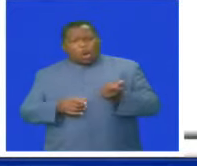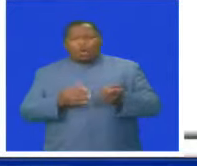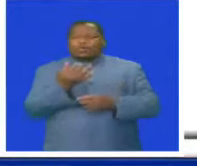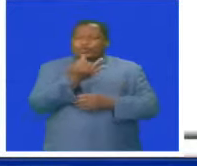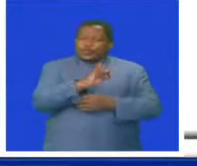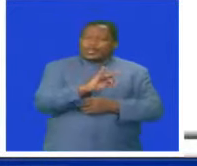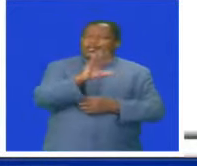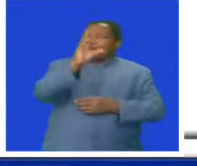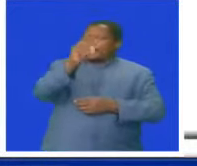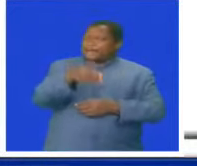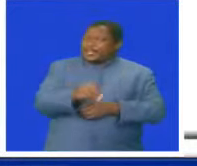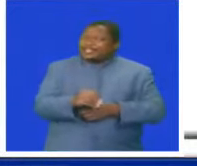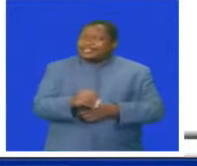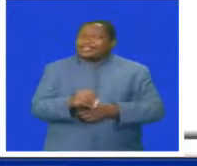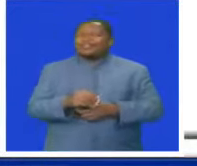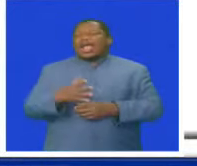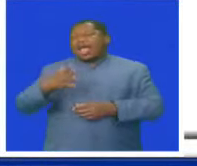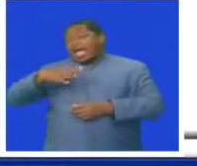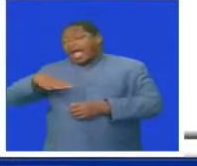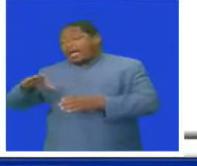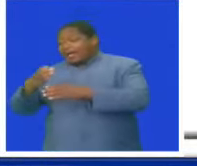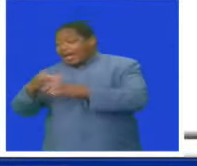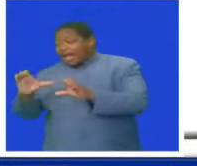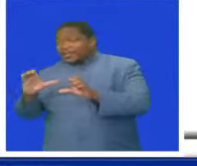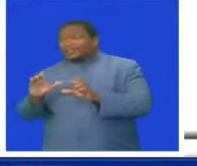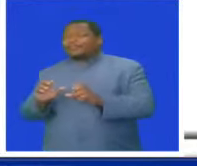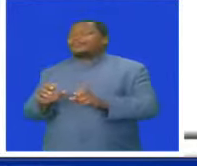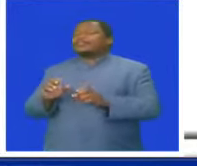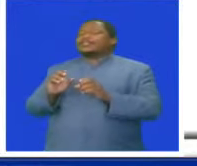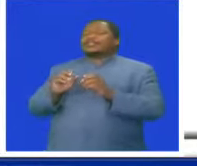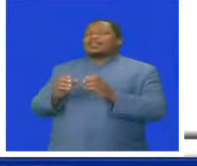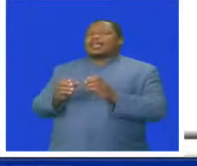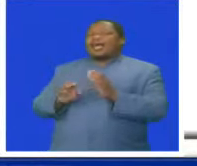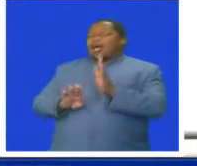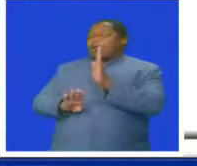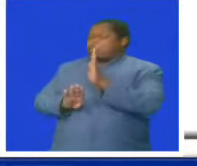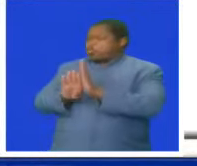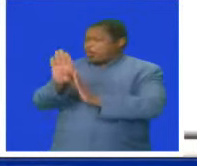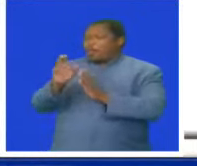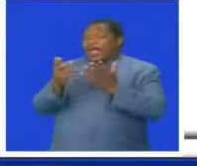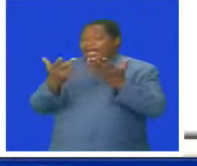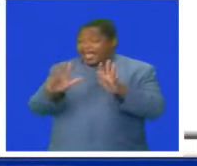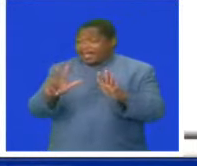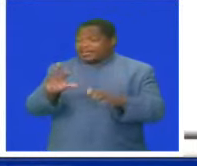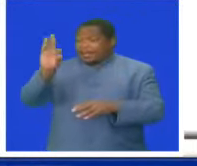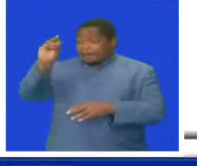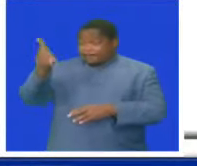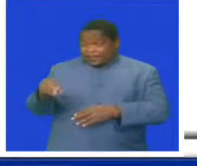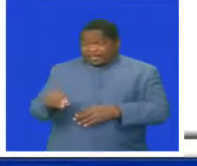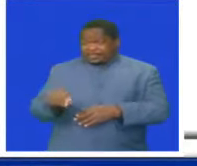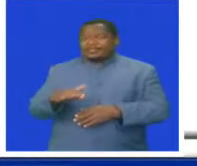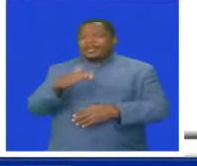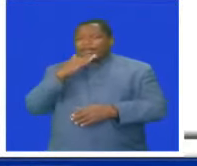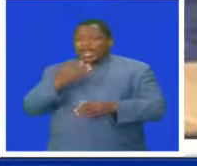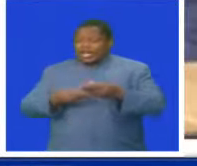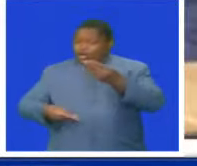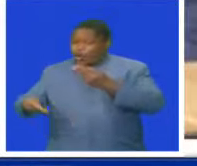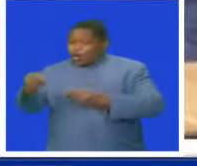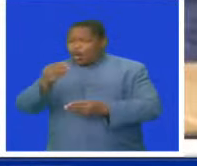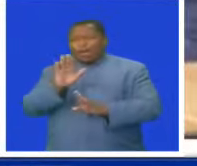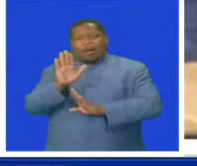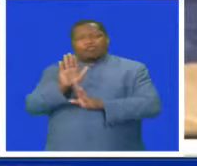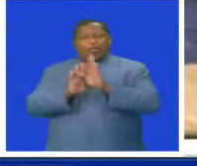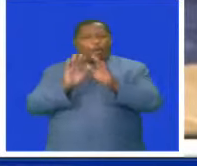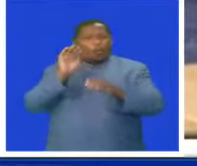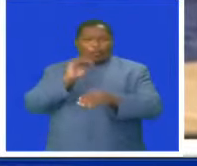80%. Akubukwe nje letekuvakasha kuba ngino lalethi lenta umnotho walelo live undlondlobale.